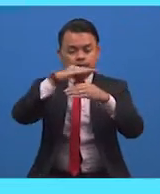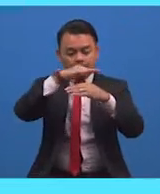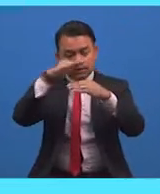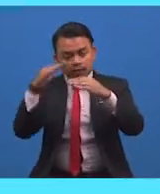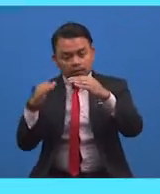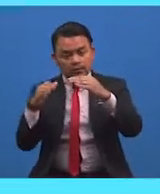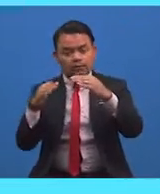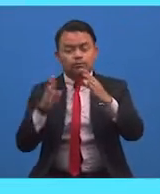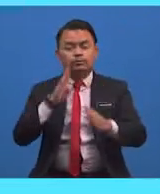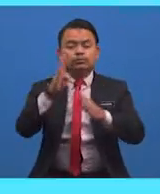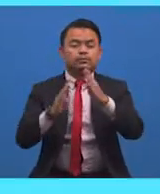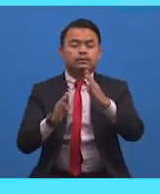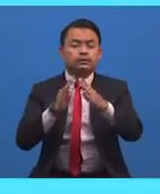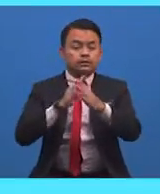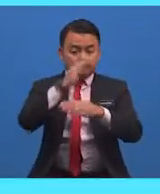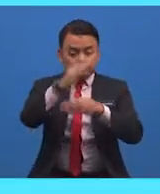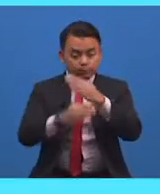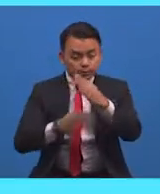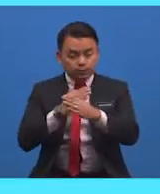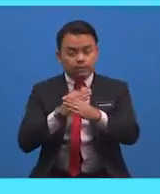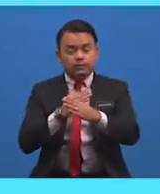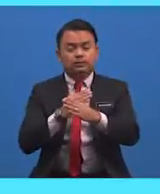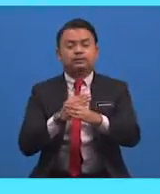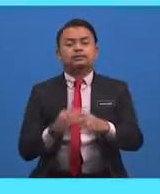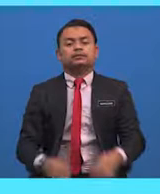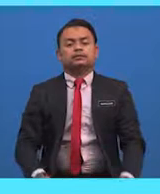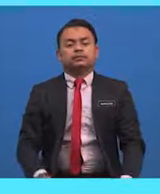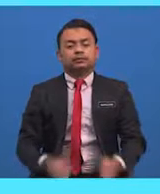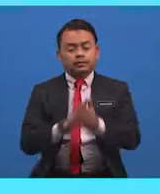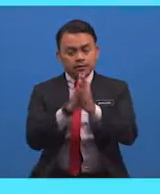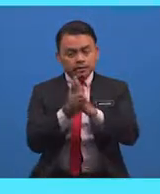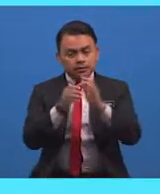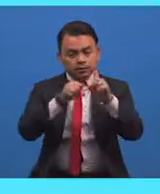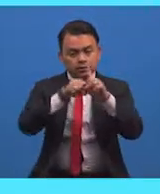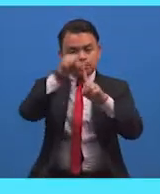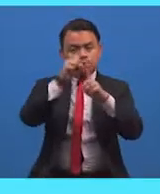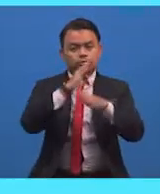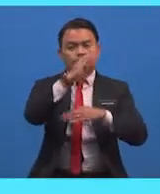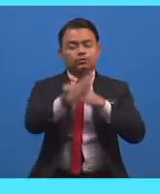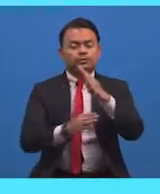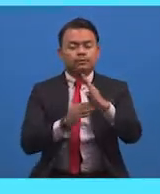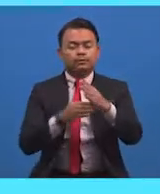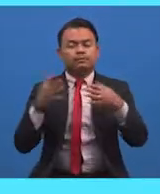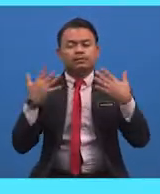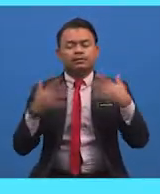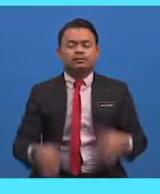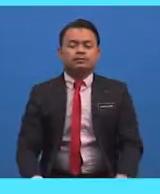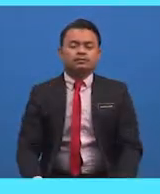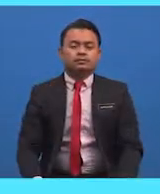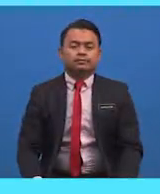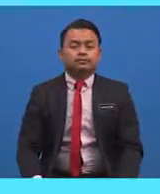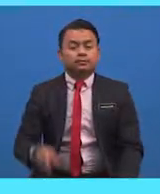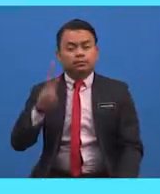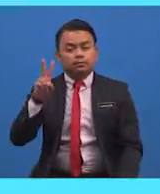udara dan menjadikan suhu bumi semakin panas. Punca yang kedua pula ialah